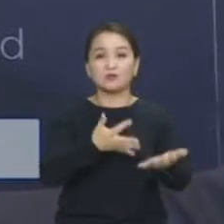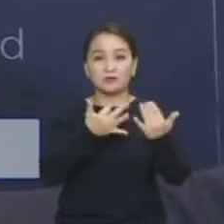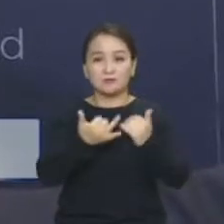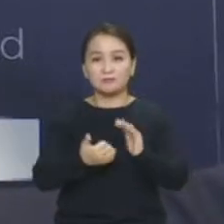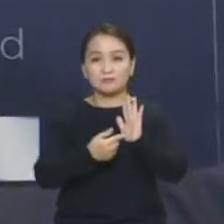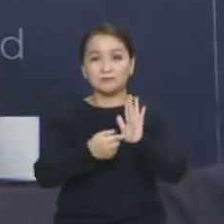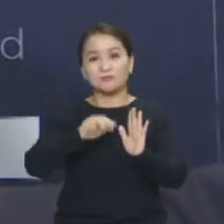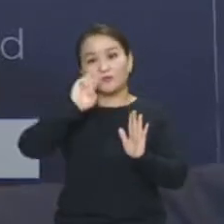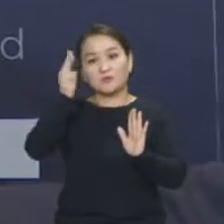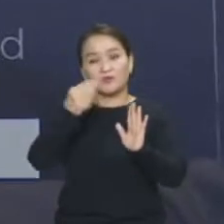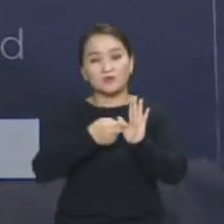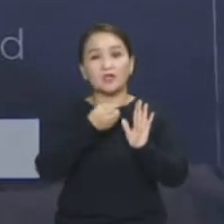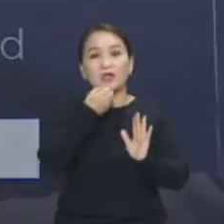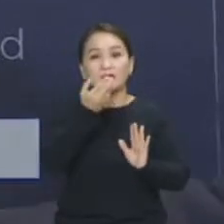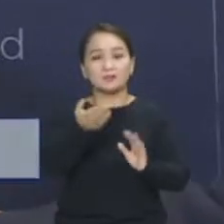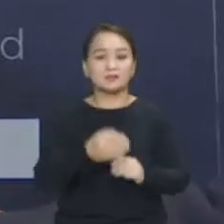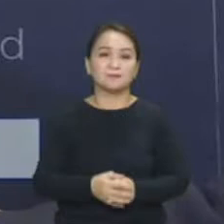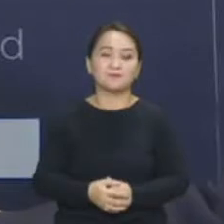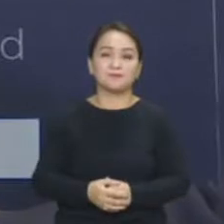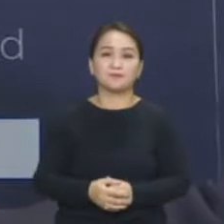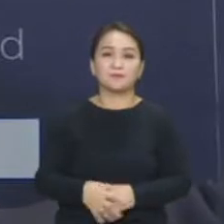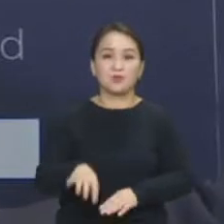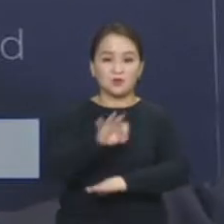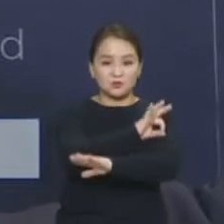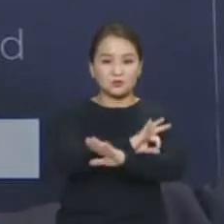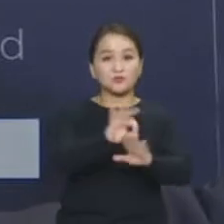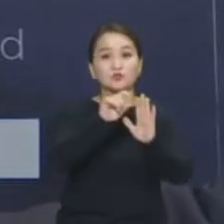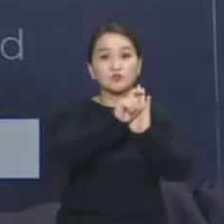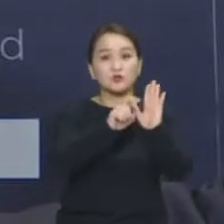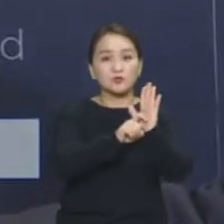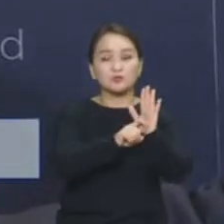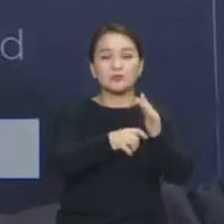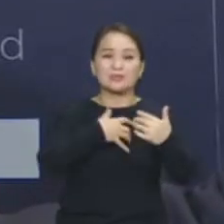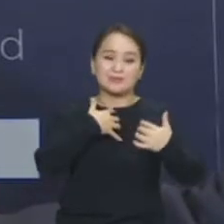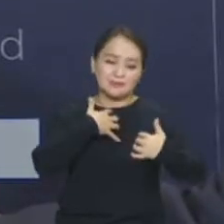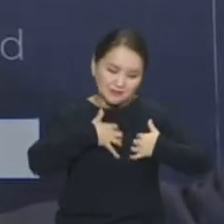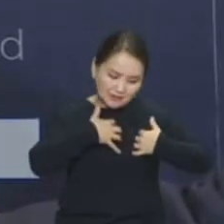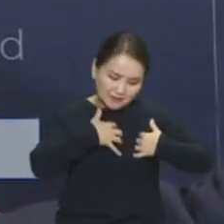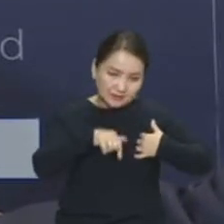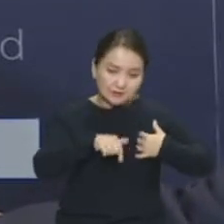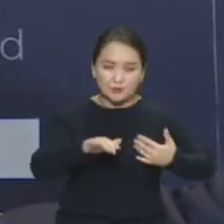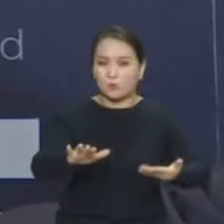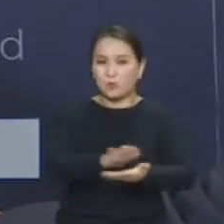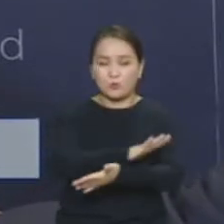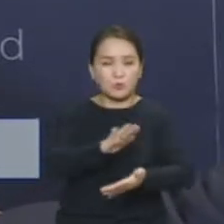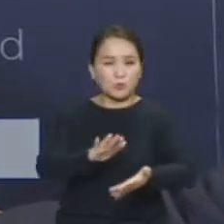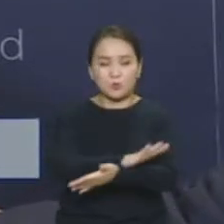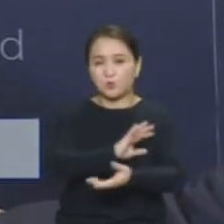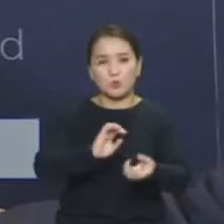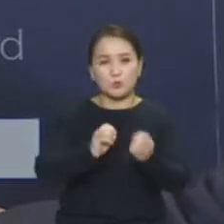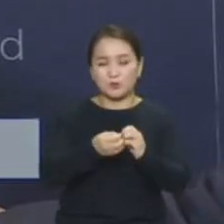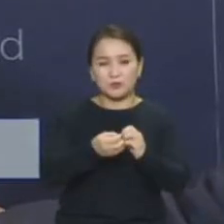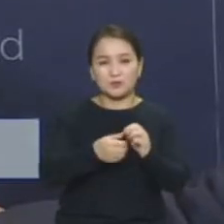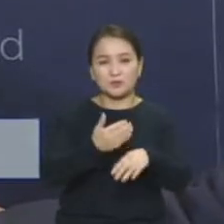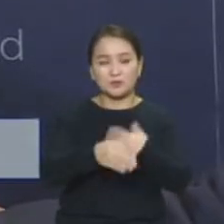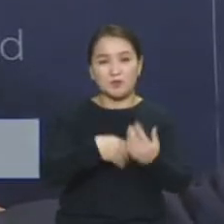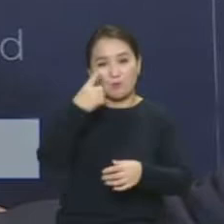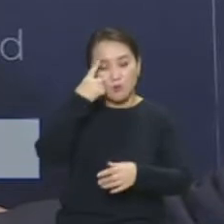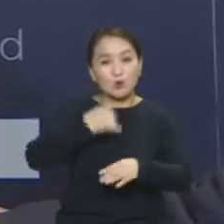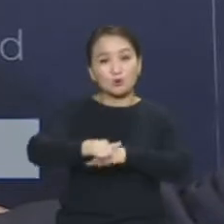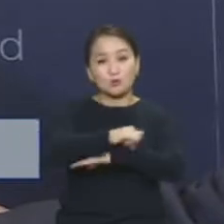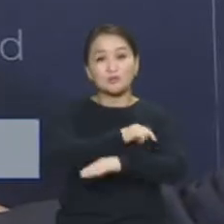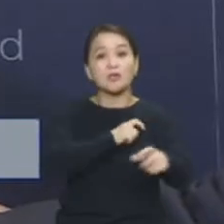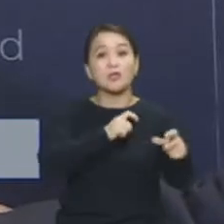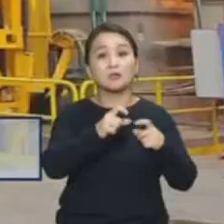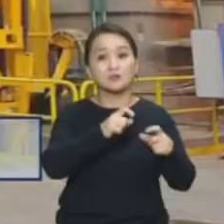баримтуудыг нэлээд тодорхой ярьлаа. Энэ төсөл хөтөлбөрүүдийг бол яаралтай хурдцтай хэрэгжүүлэх нь Монгол Улсын эдийн